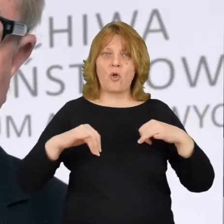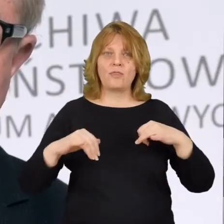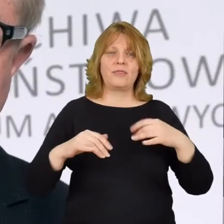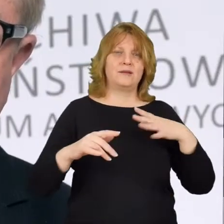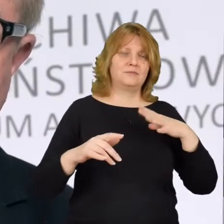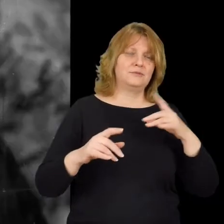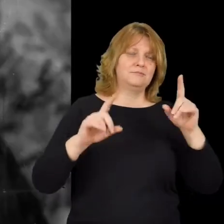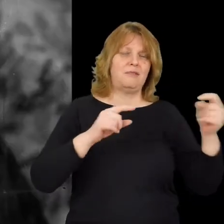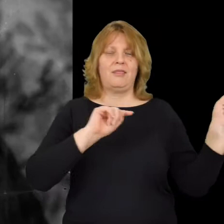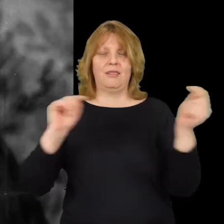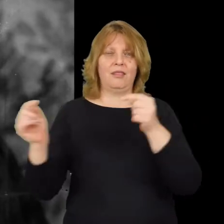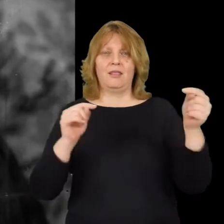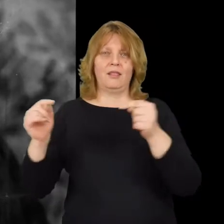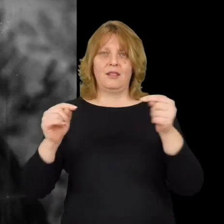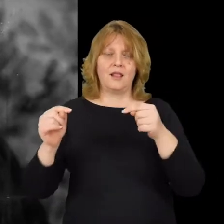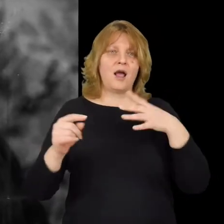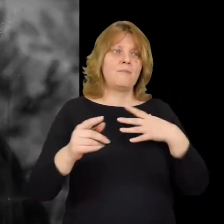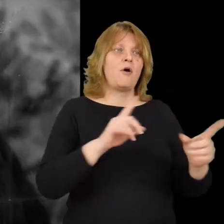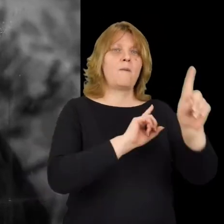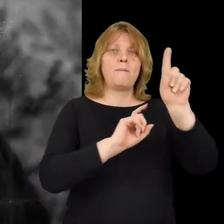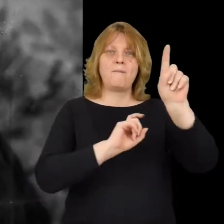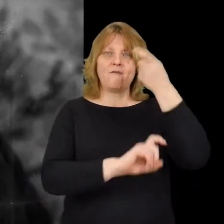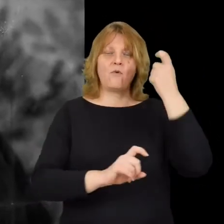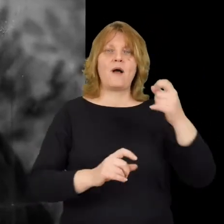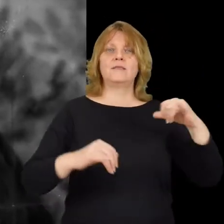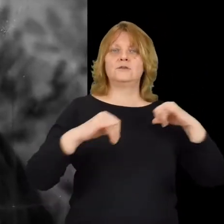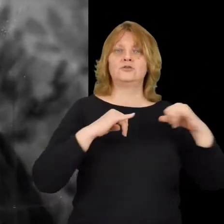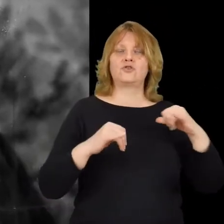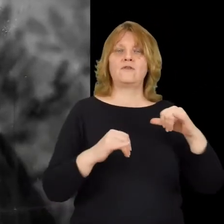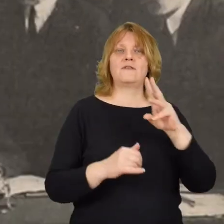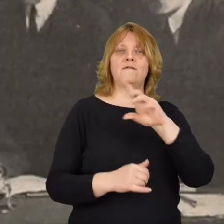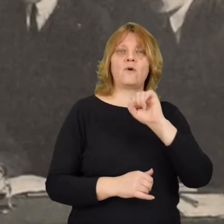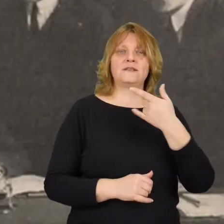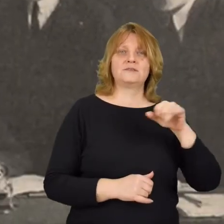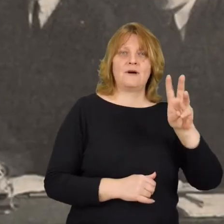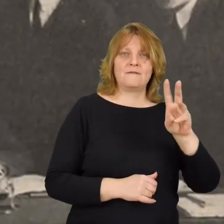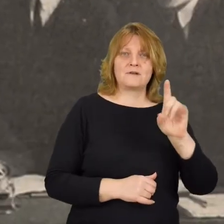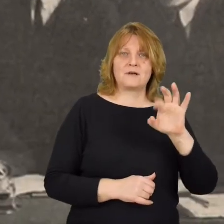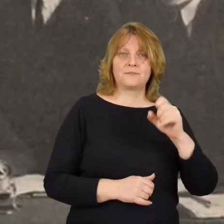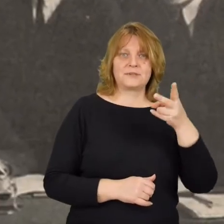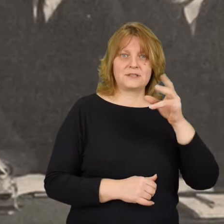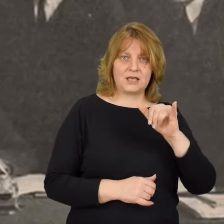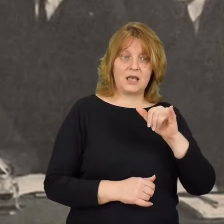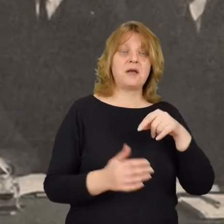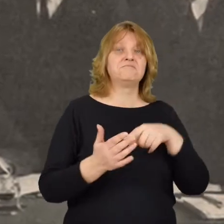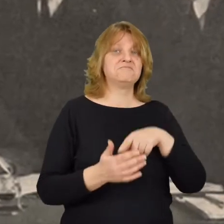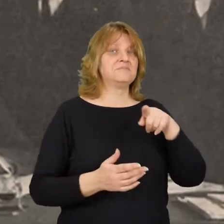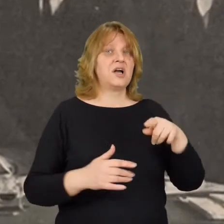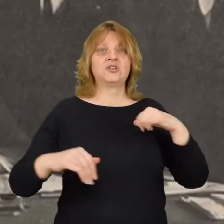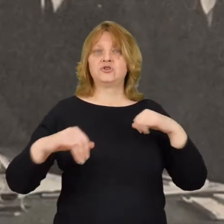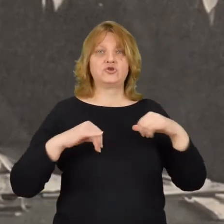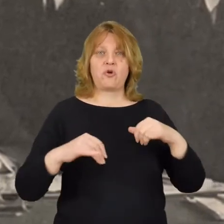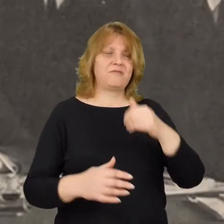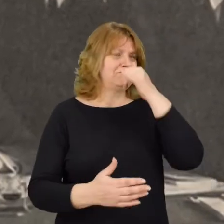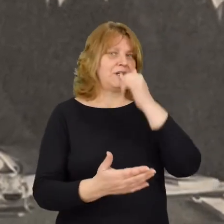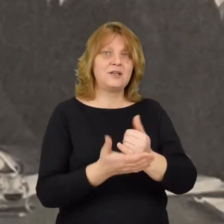dni trwają przetargi, zostaje powołany rząd Władysława Grabskiego. Rząd Władysława Grabskiego też